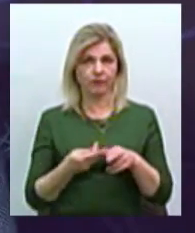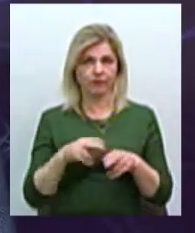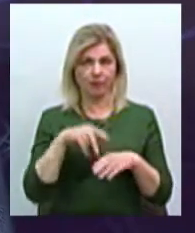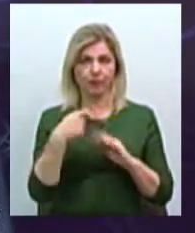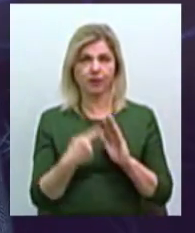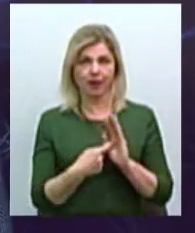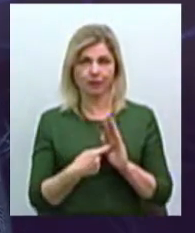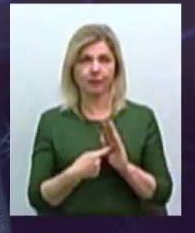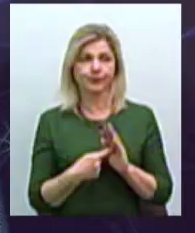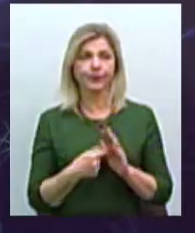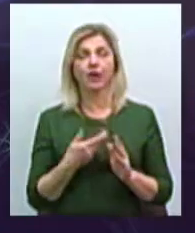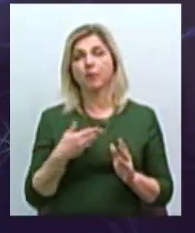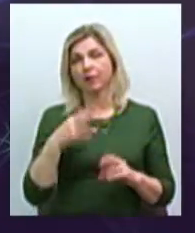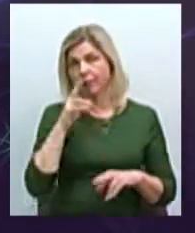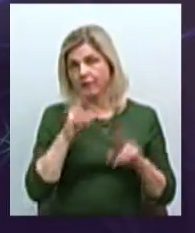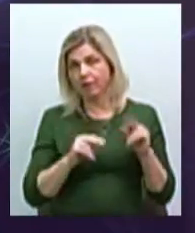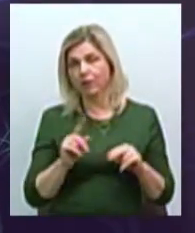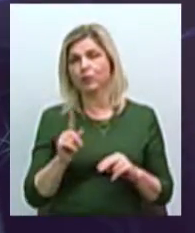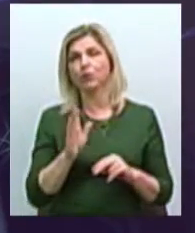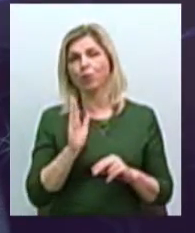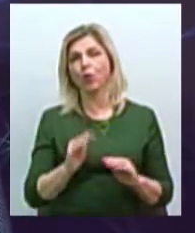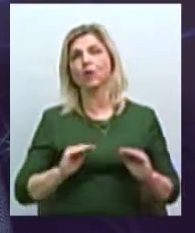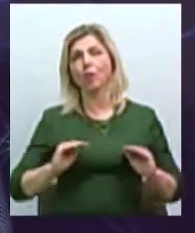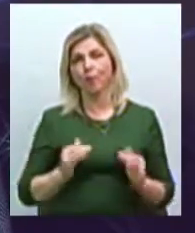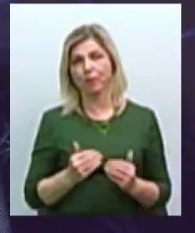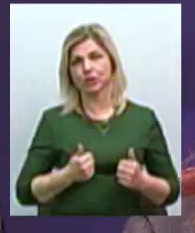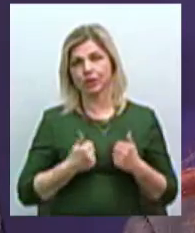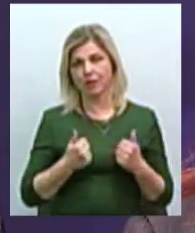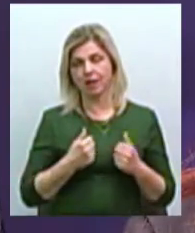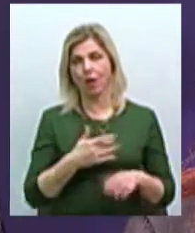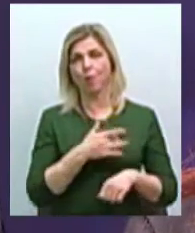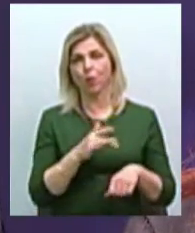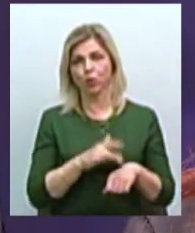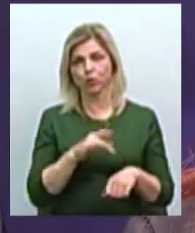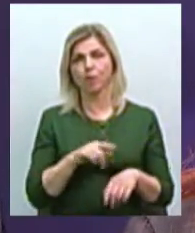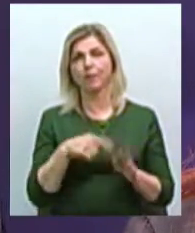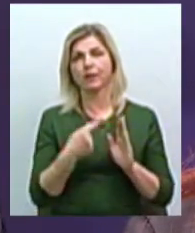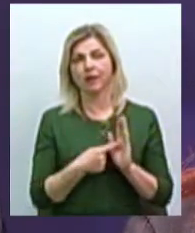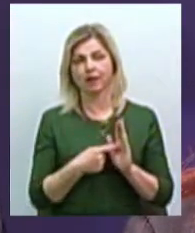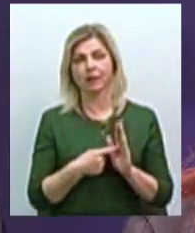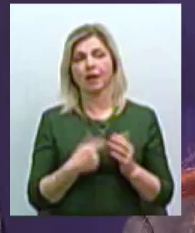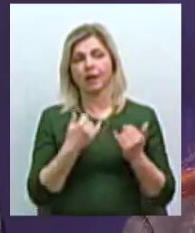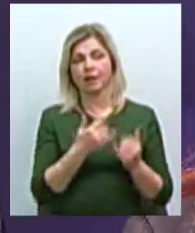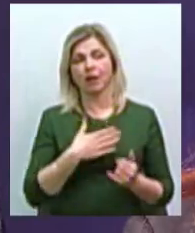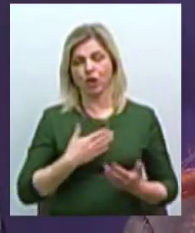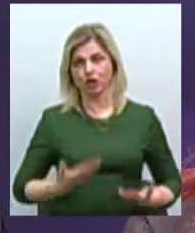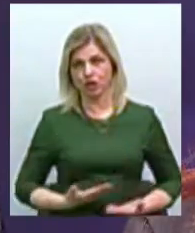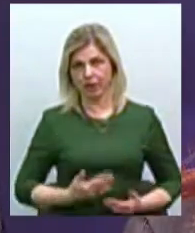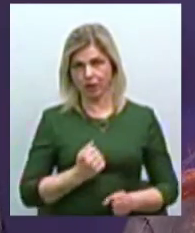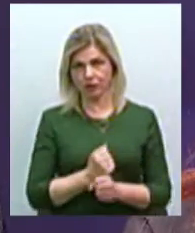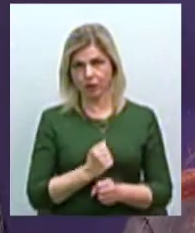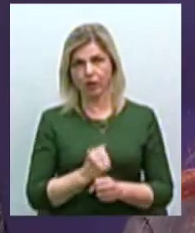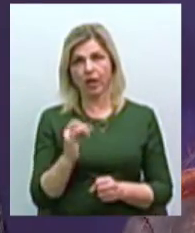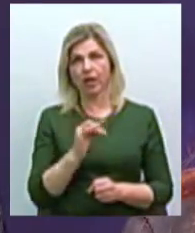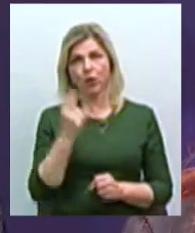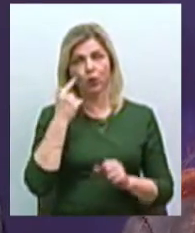Ми сподіваємося, що він буде поменше старатися таких болючих питань для наших мешканців створювати і розуміти, що